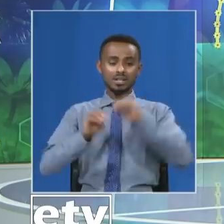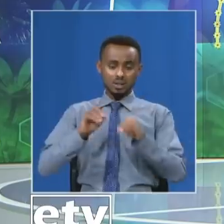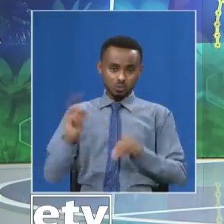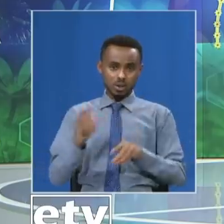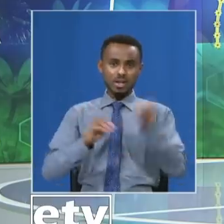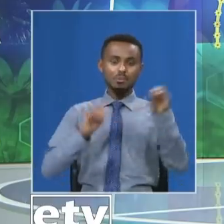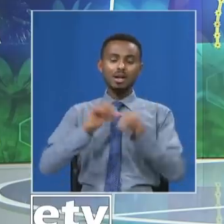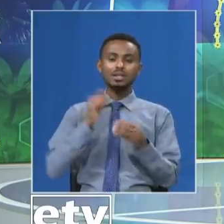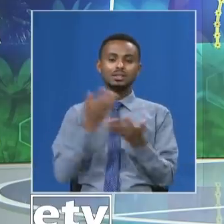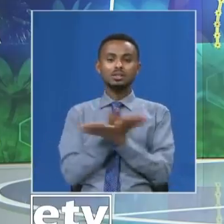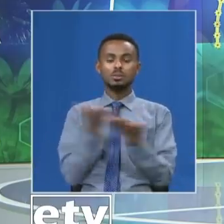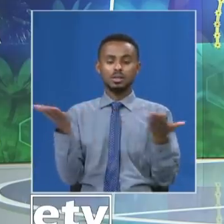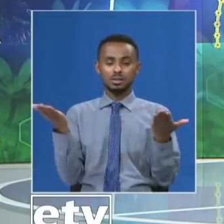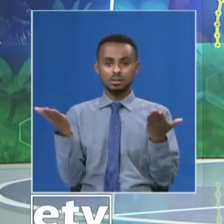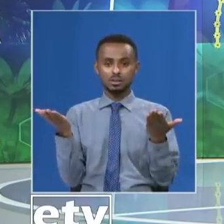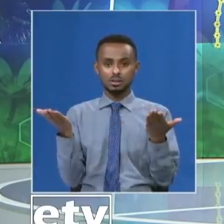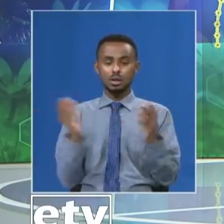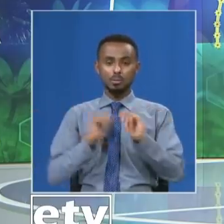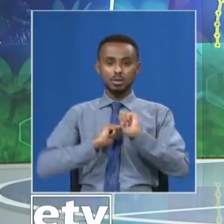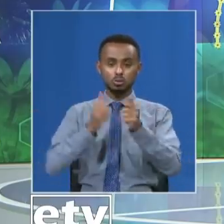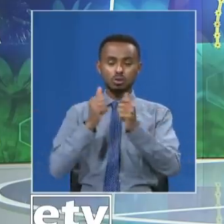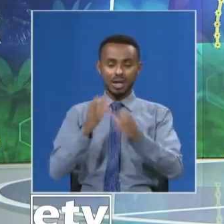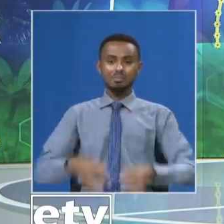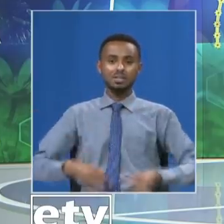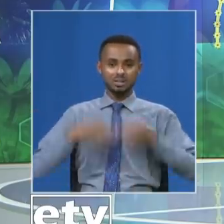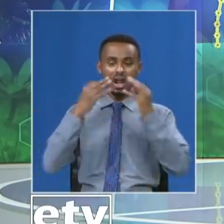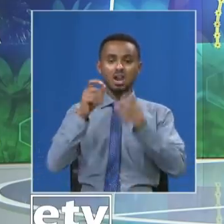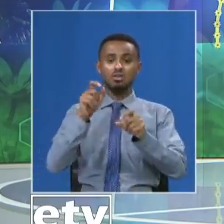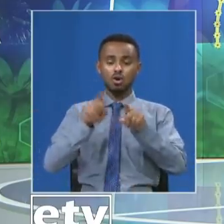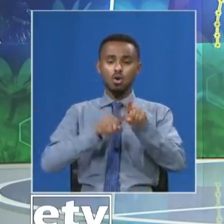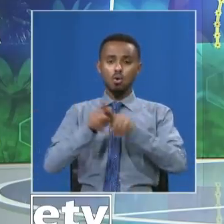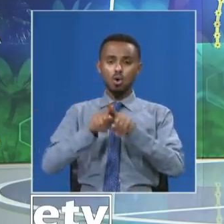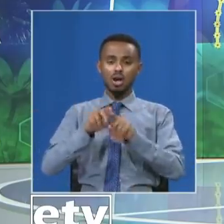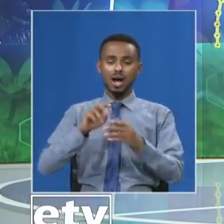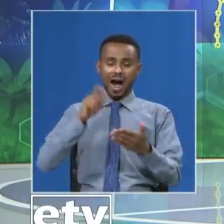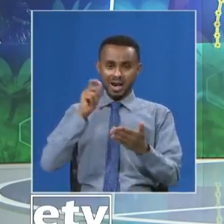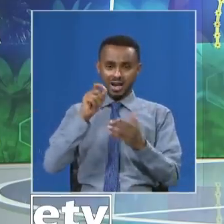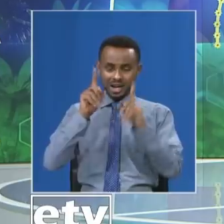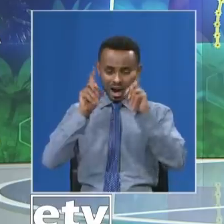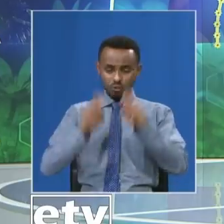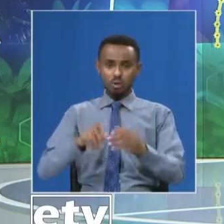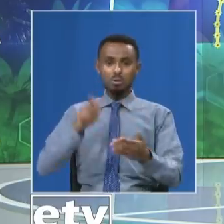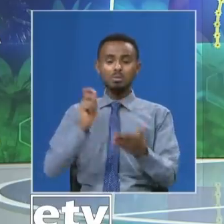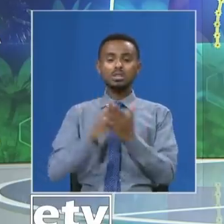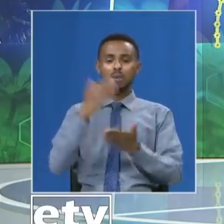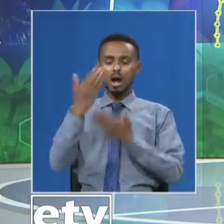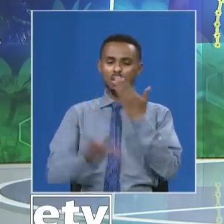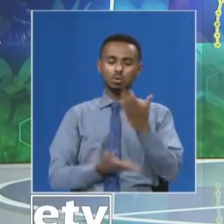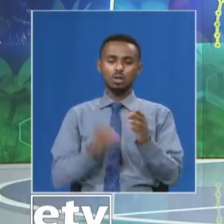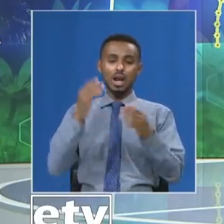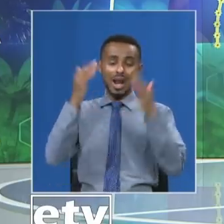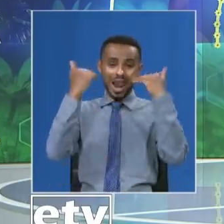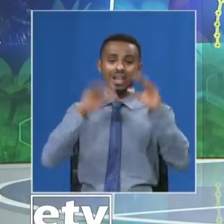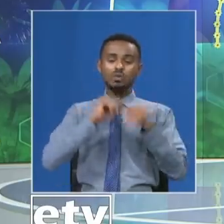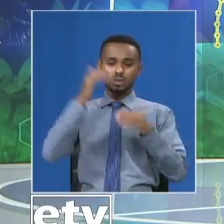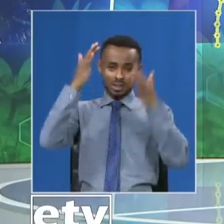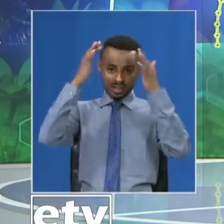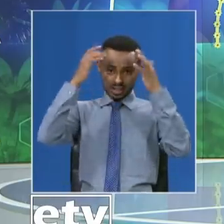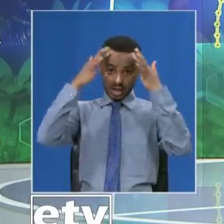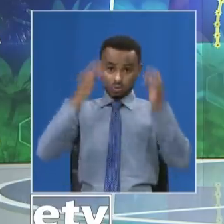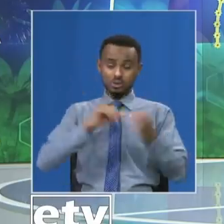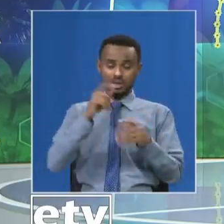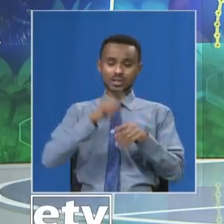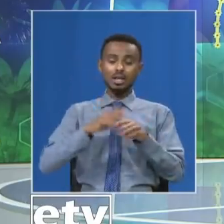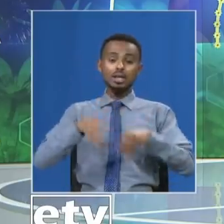ሆነ የማይንቀሳቀስ ንብረትን በስጦታ የማስተላለፍ ውል አረጋግጦ የመመዝገብ አገልግሎት ላልተወሰነ ጊዜ